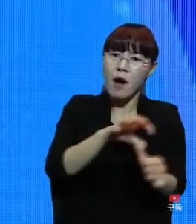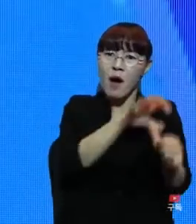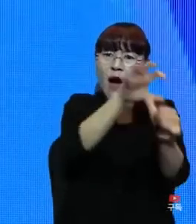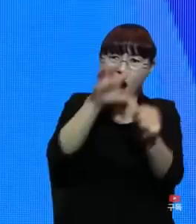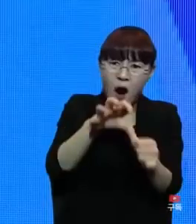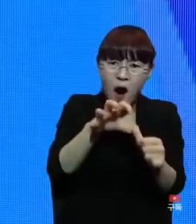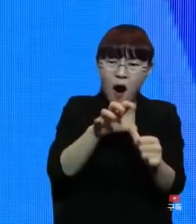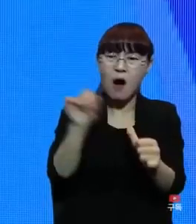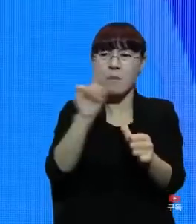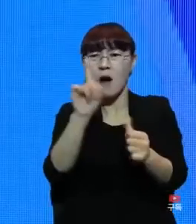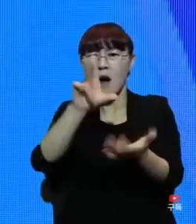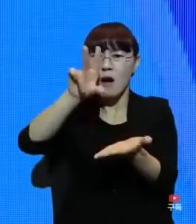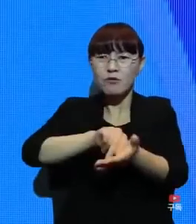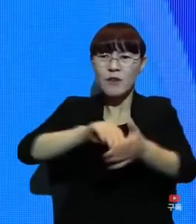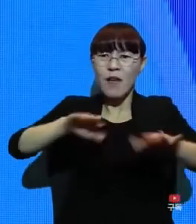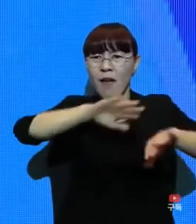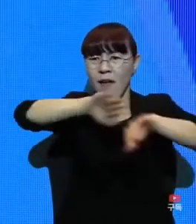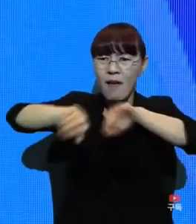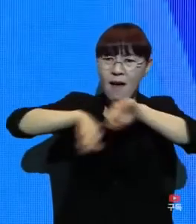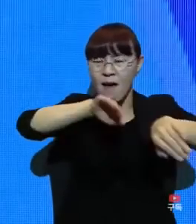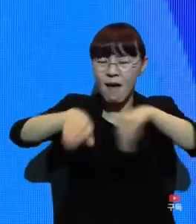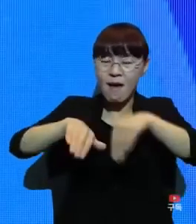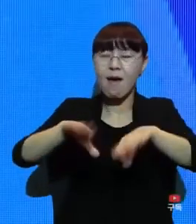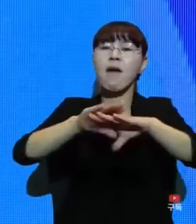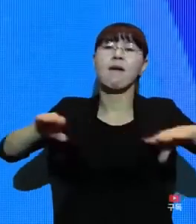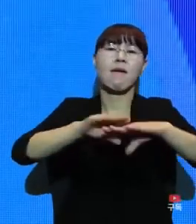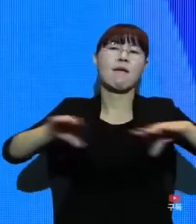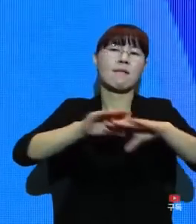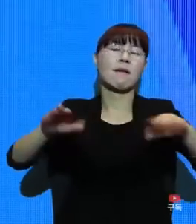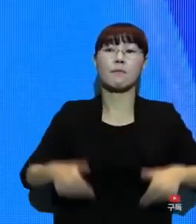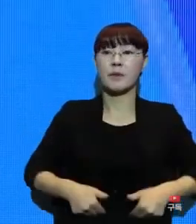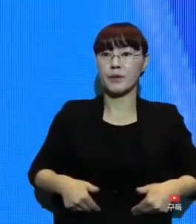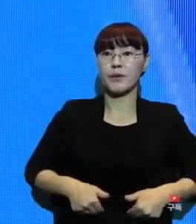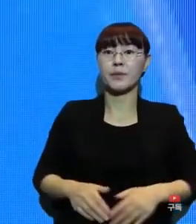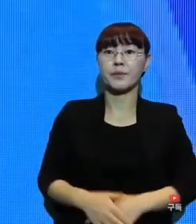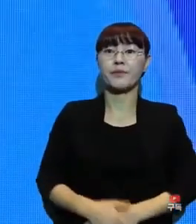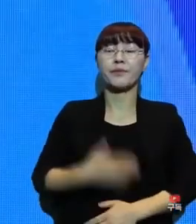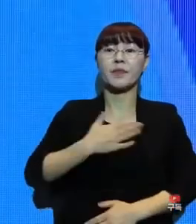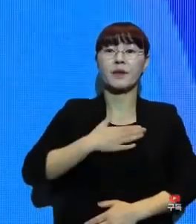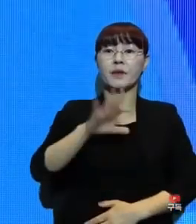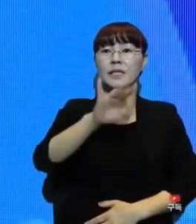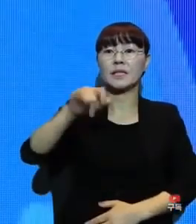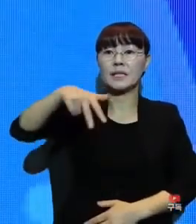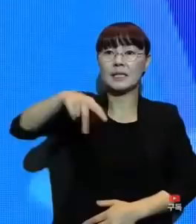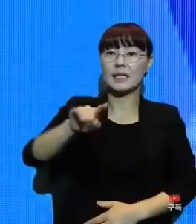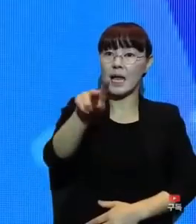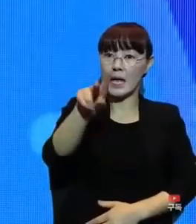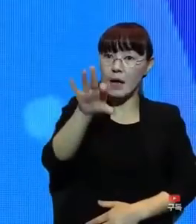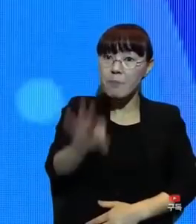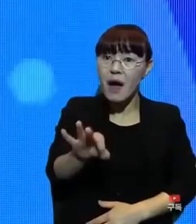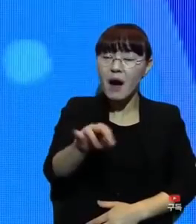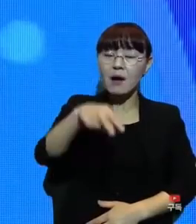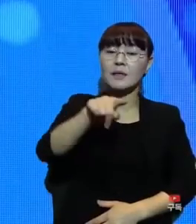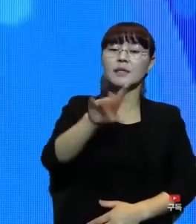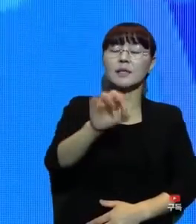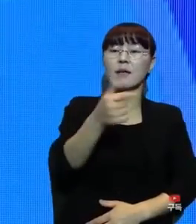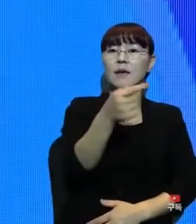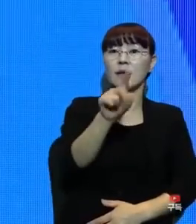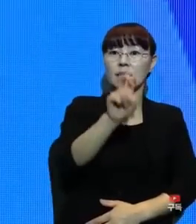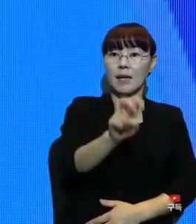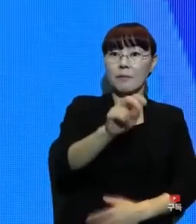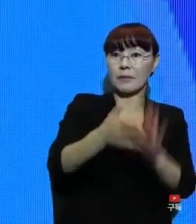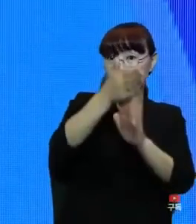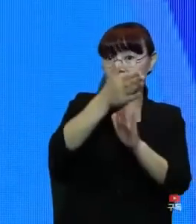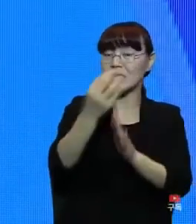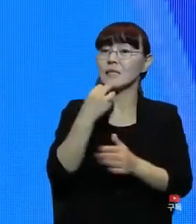헤치면서 가야될 새길 만들어내야 하는 겁니다 저희 재 명은 성기 성남시 그리고 경기도에서